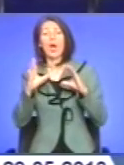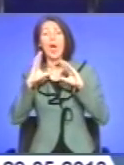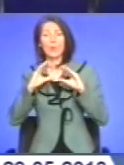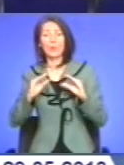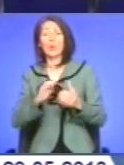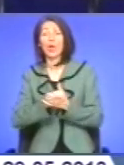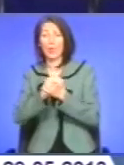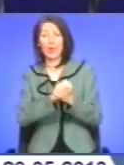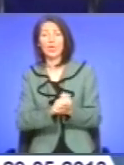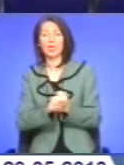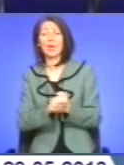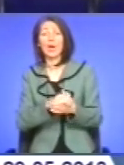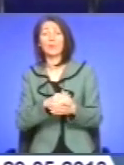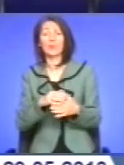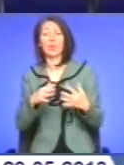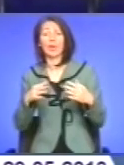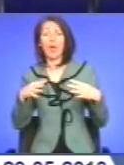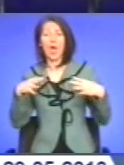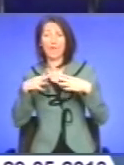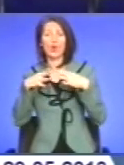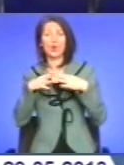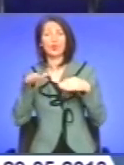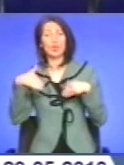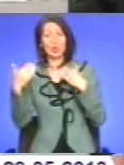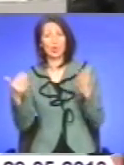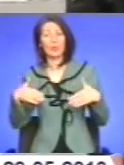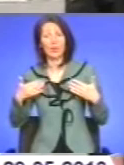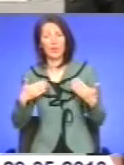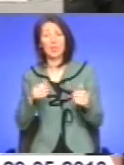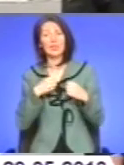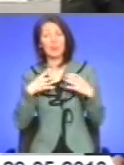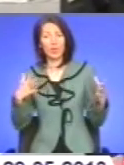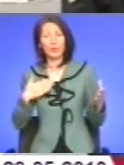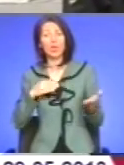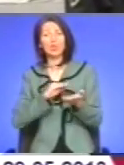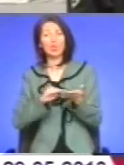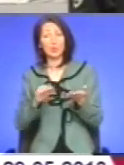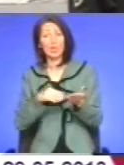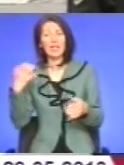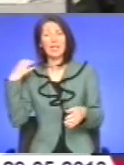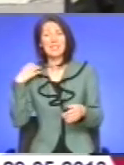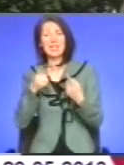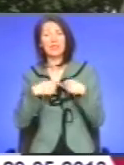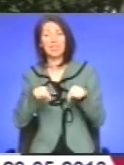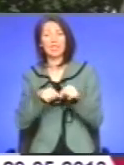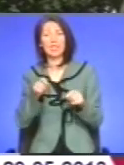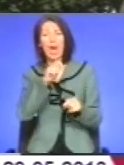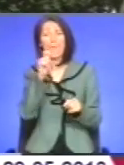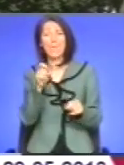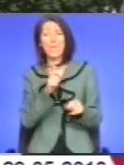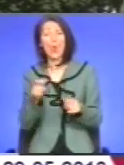з професійним святом військових і наші кореспонденти. Начальник відділення бойової підготовки 11-ї